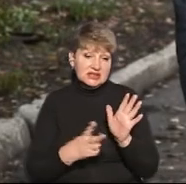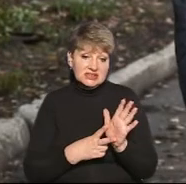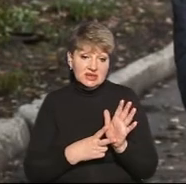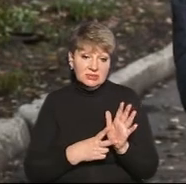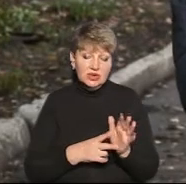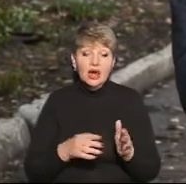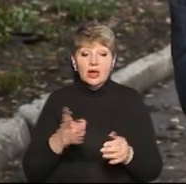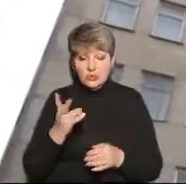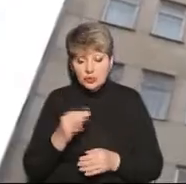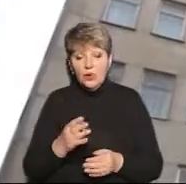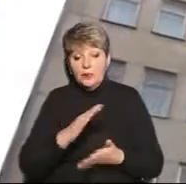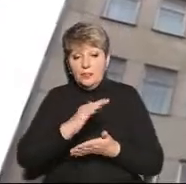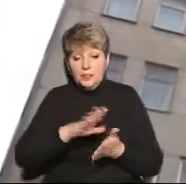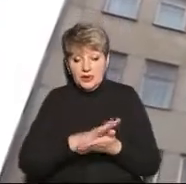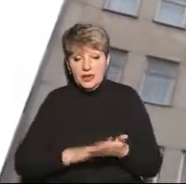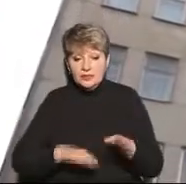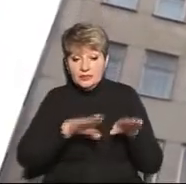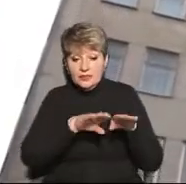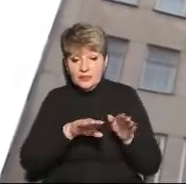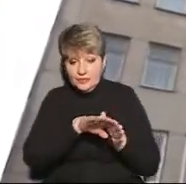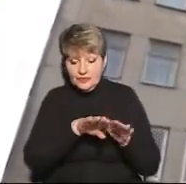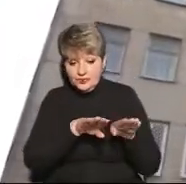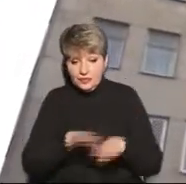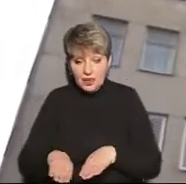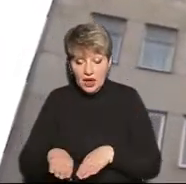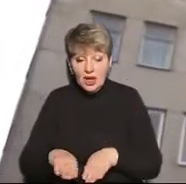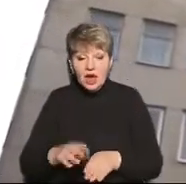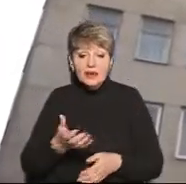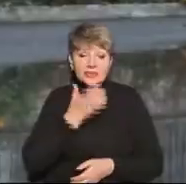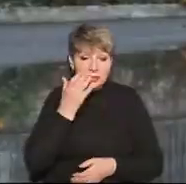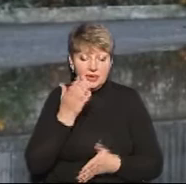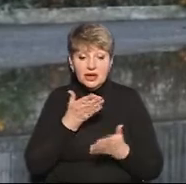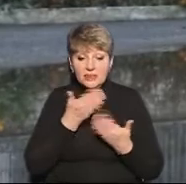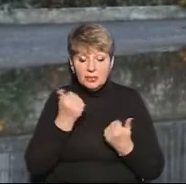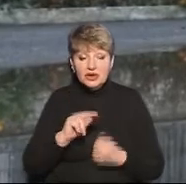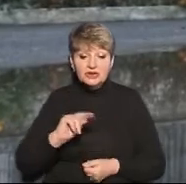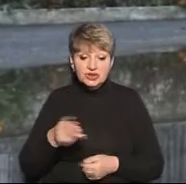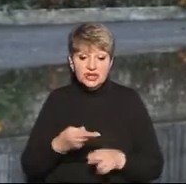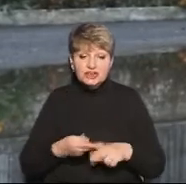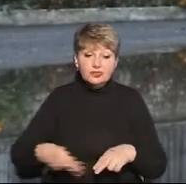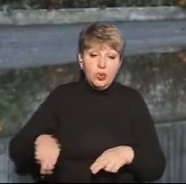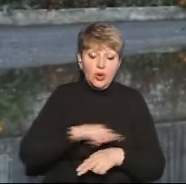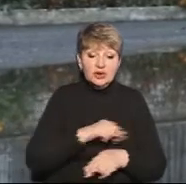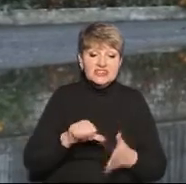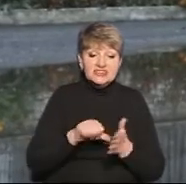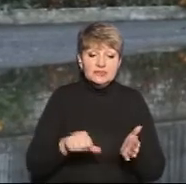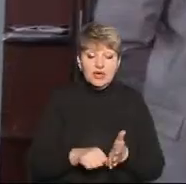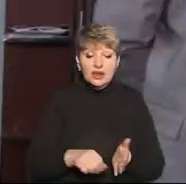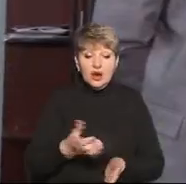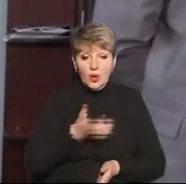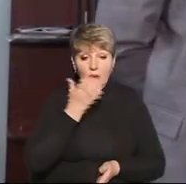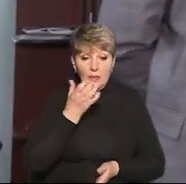тенденцією до зниження. Тепло до лікарні не надходить через борги закладу перед теплопостачальником «Сміла